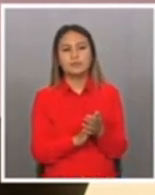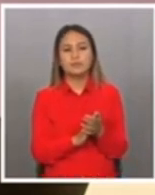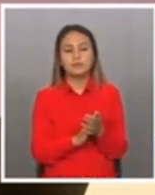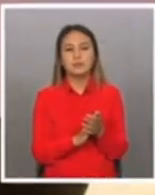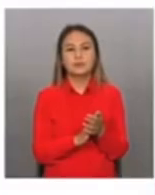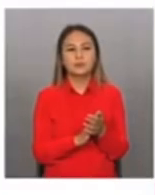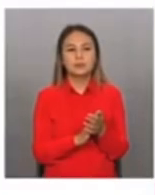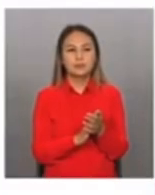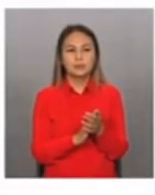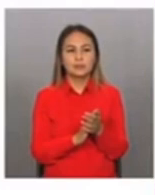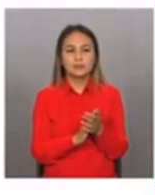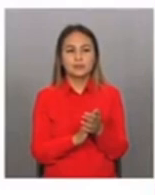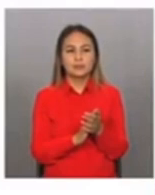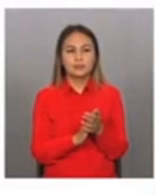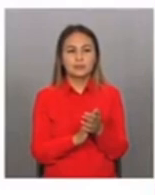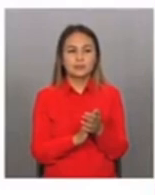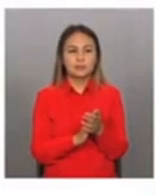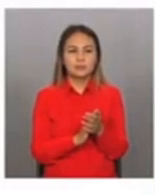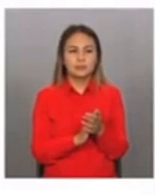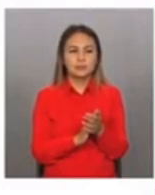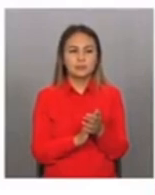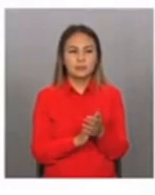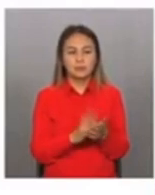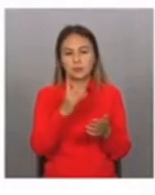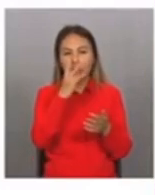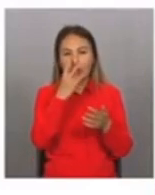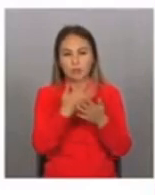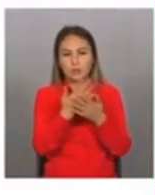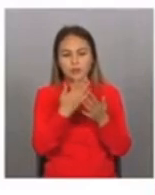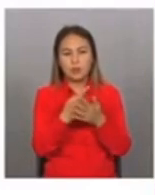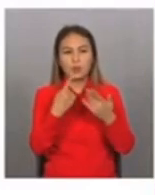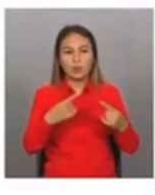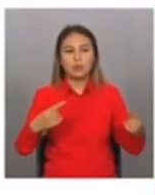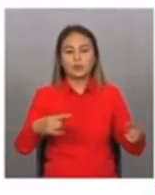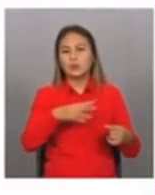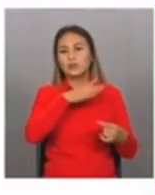Цифр. Ойын сауық көрсетілетін көпшілік орын.